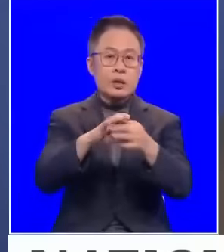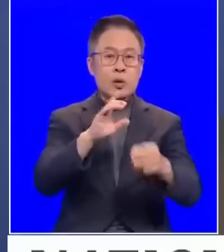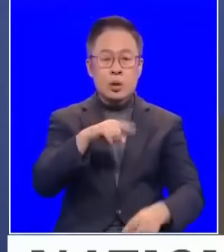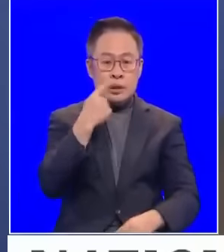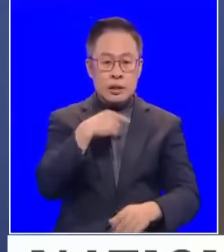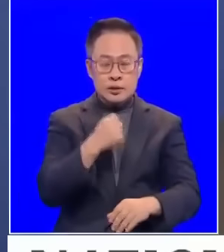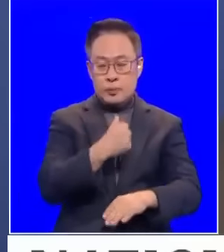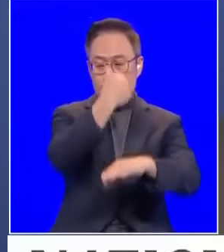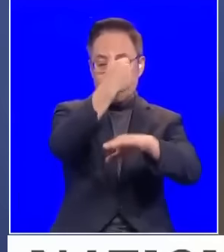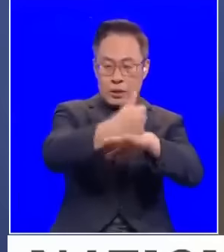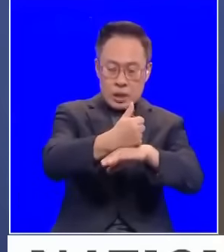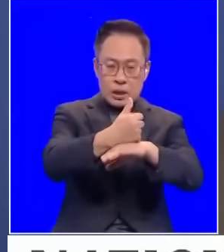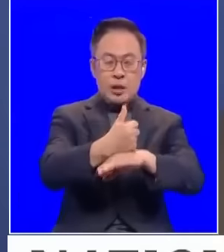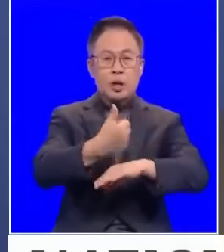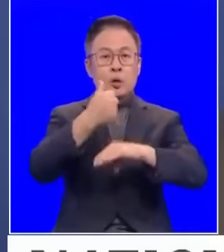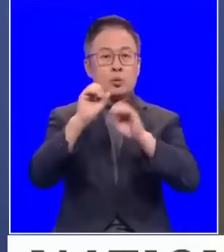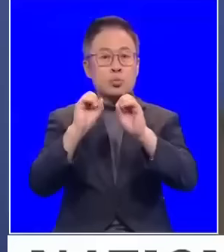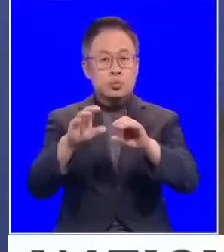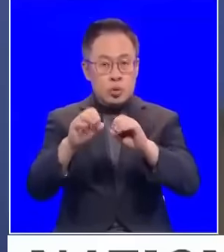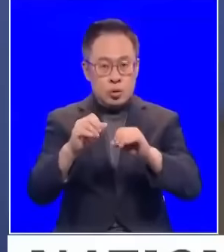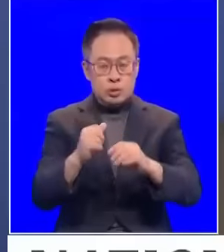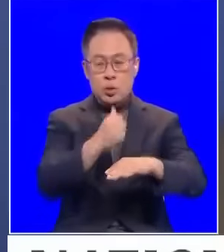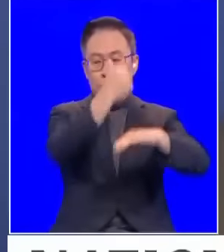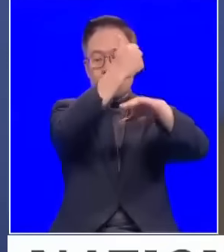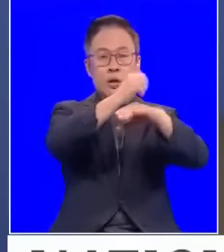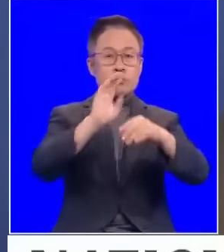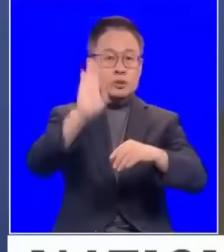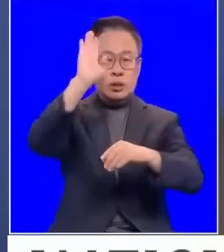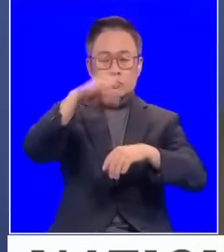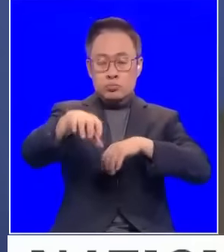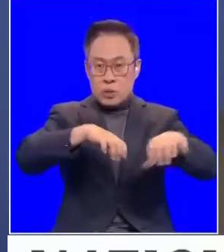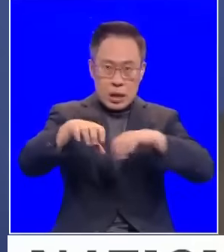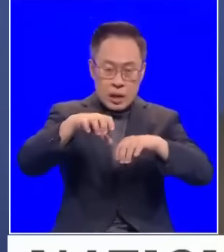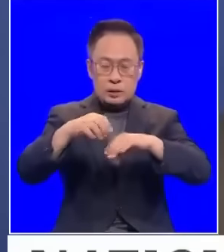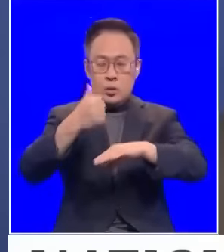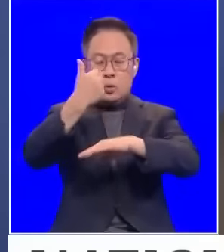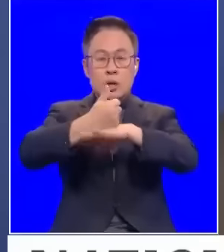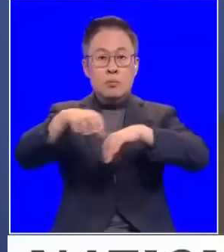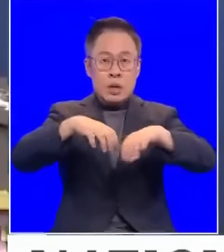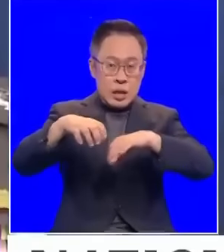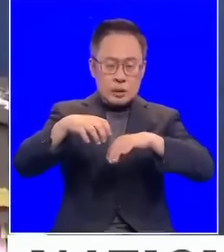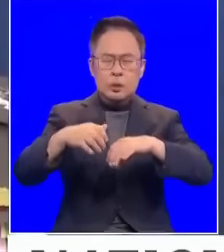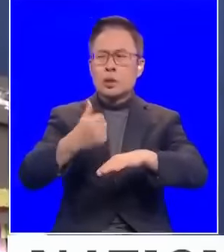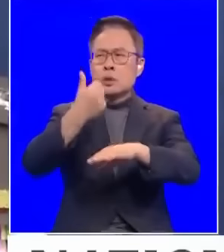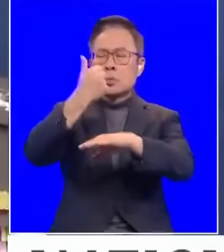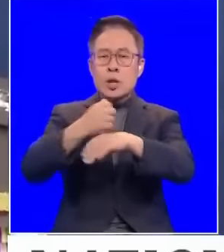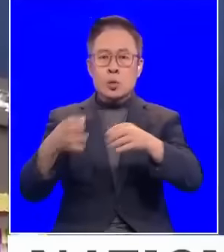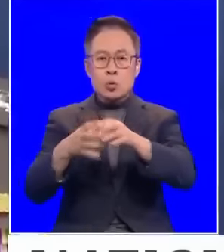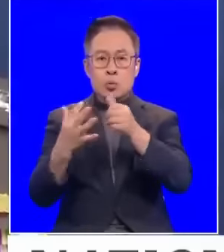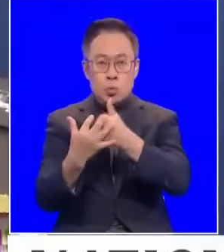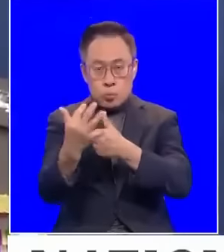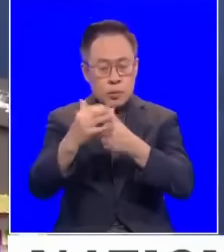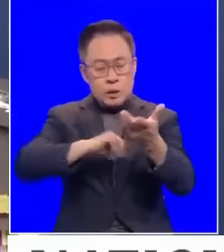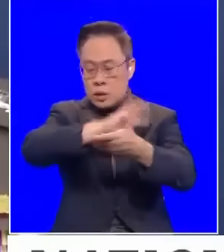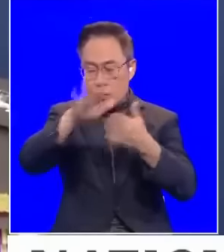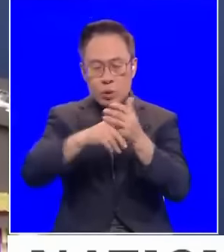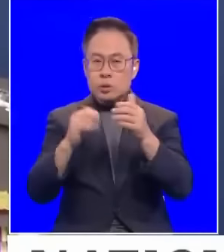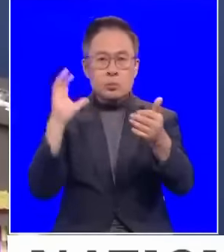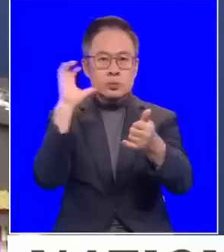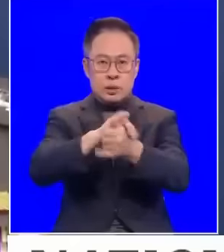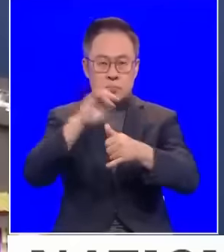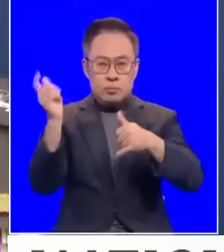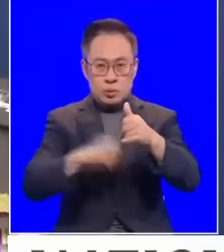อสหรือโค้ชหรือเกี่ยวกับพนักงานหรือเป็นผู้ใดก็ตามครับก็คงต้องถูกดำเนินคดีทั้งหมดครับ ประเด็นเรื่องของการตรวจสอบ